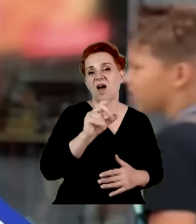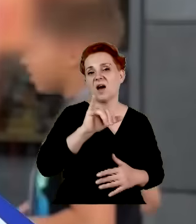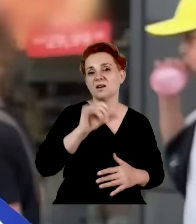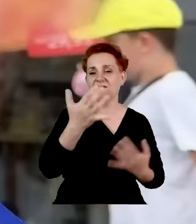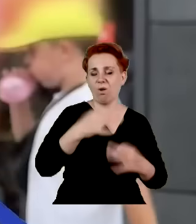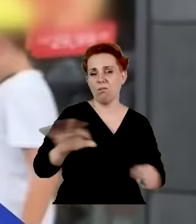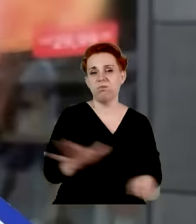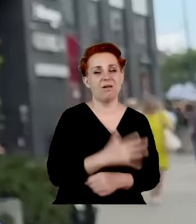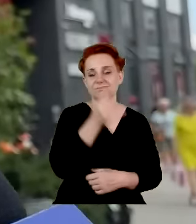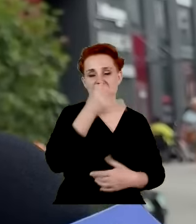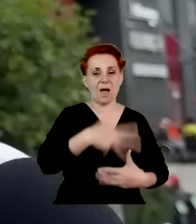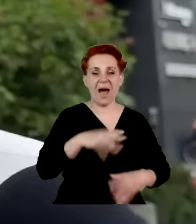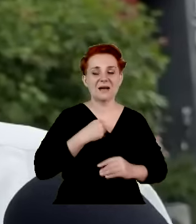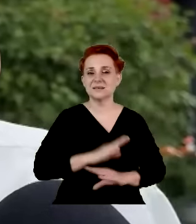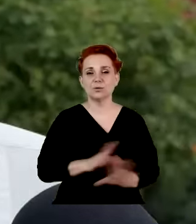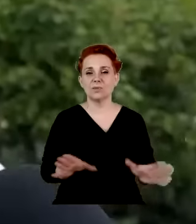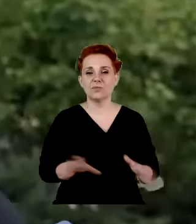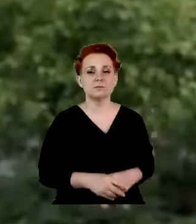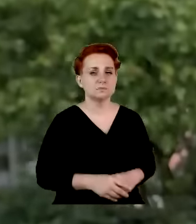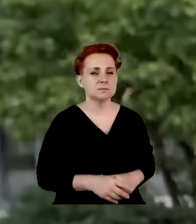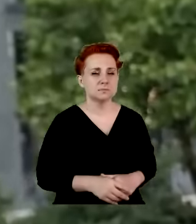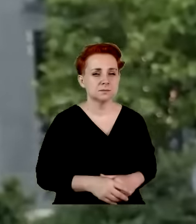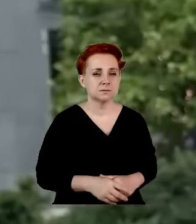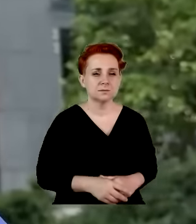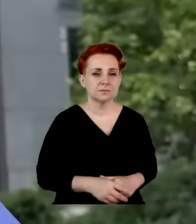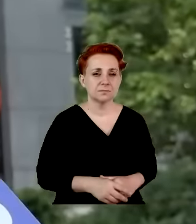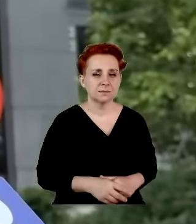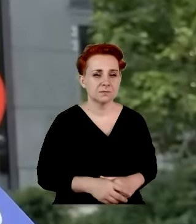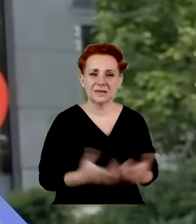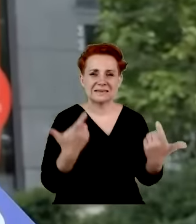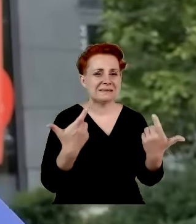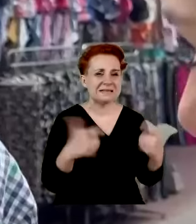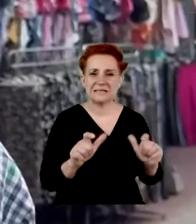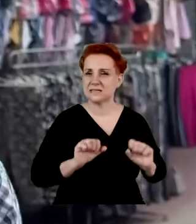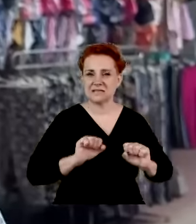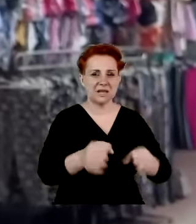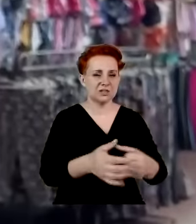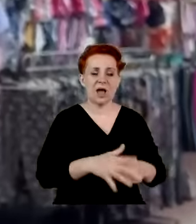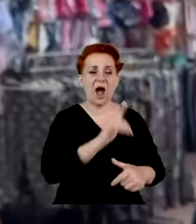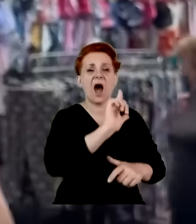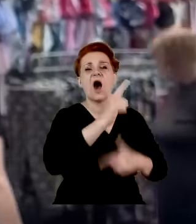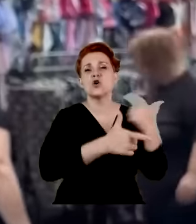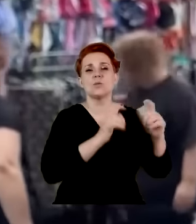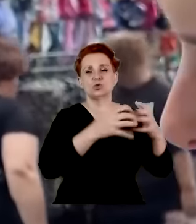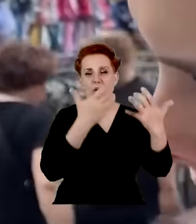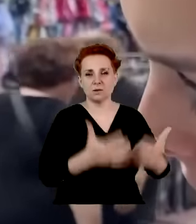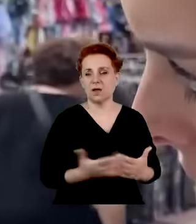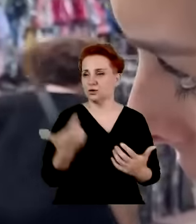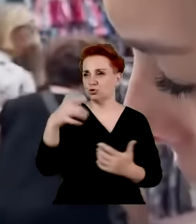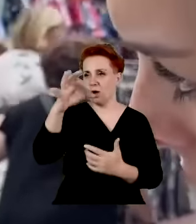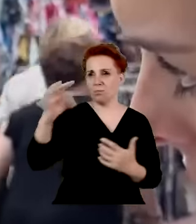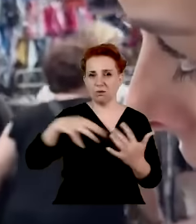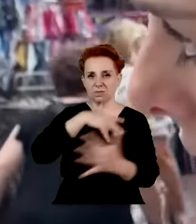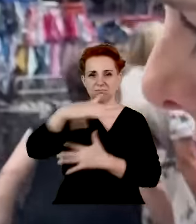No są najlepiej zawsze komentuje takie takie wydarzenia. Inne wydarzenie, proszę państwa, latorośl pana prezesa